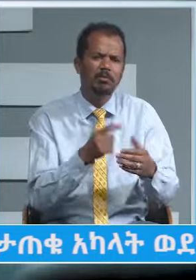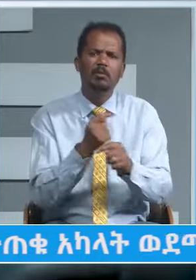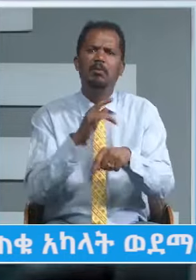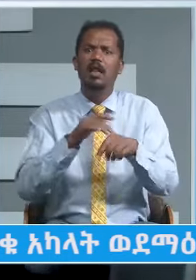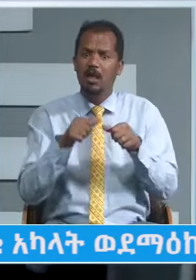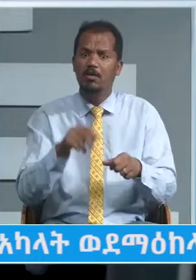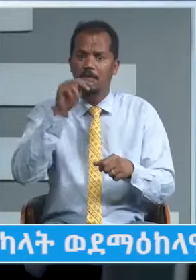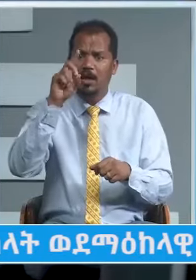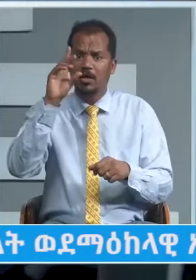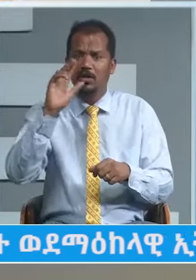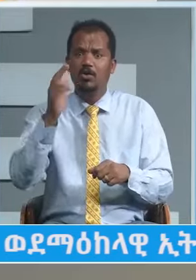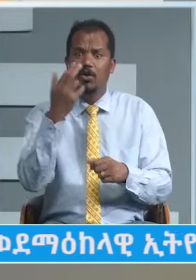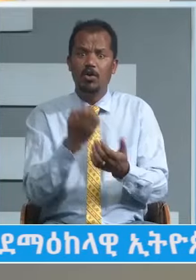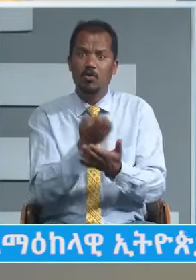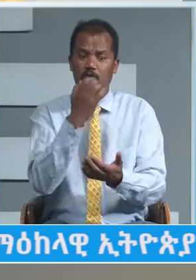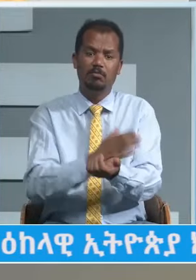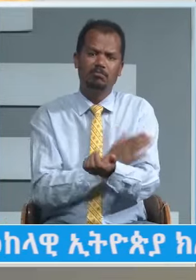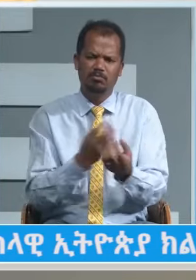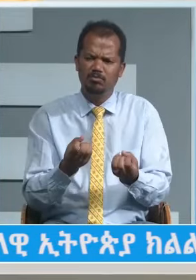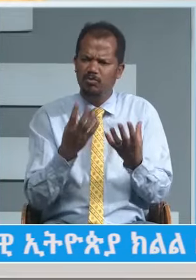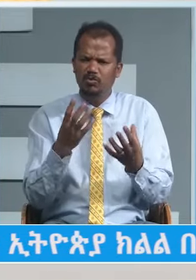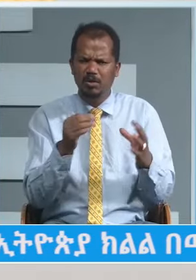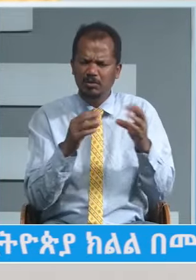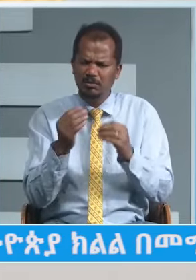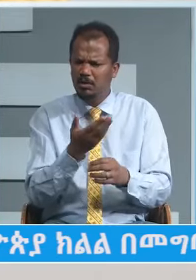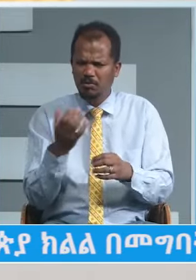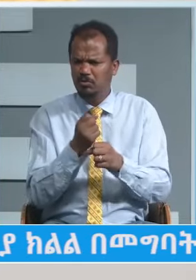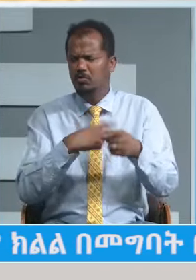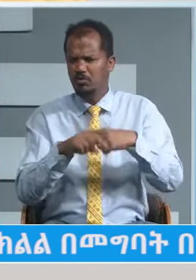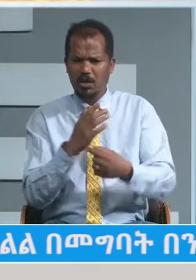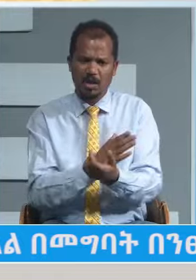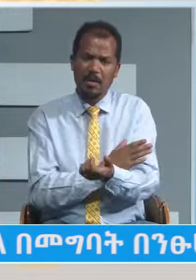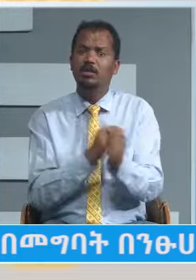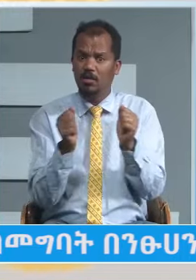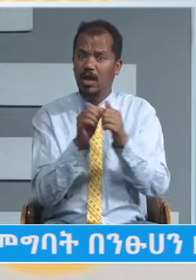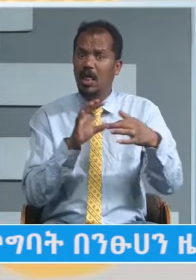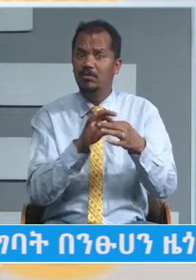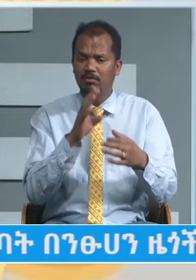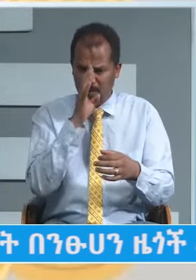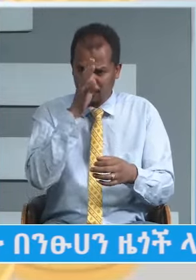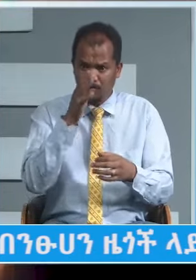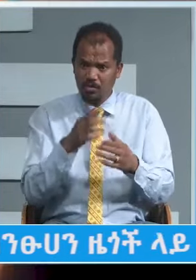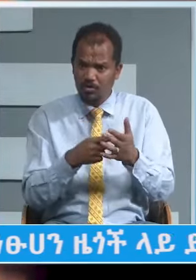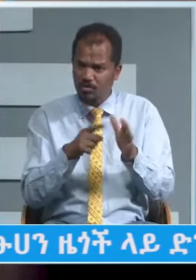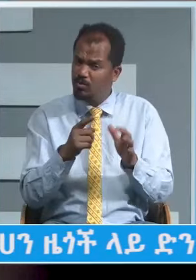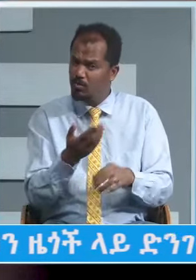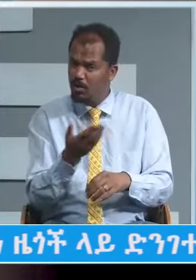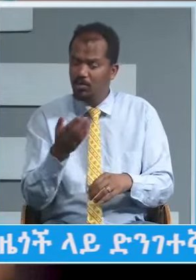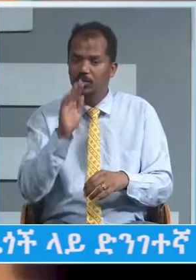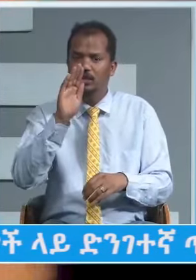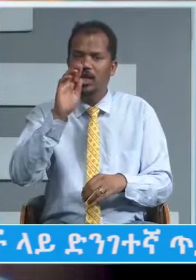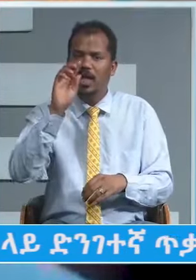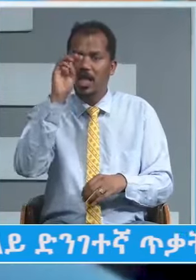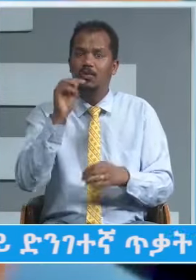በቅርቡ ትግበራ ላይ የዋለው የማክሮ ኢኮኖሚ ማሻሻያ በርካታ አነጋጋሪ ጉዳዮችን ይዞ መጥቷል። ከማሻሻያው ጋር ተያይዞም ከተከሰቱ ጉልህ ጉዳዮች